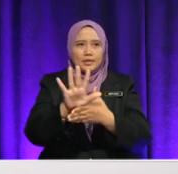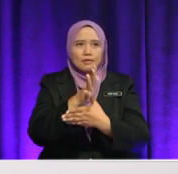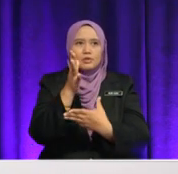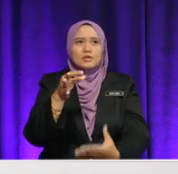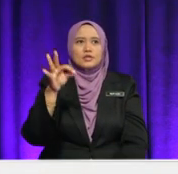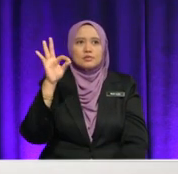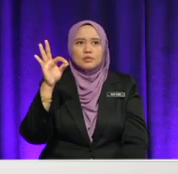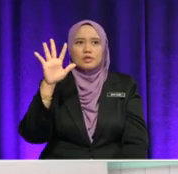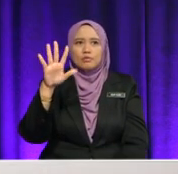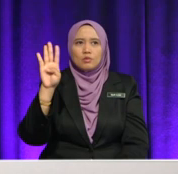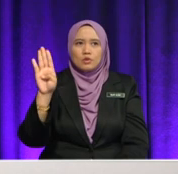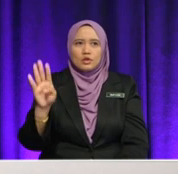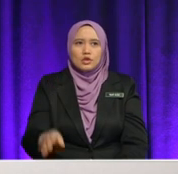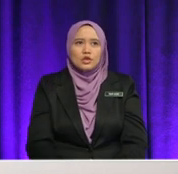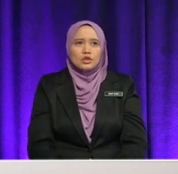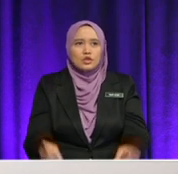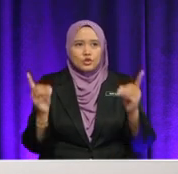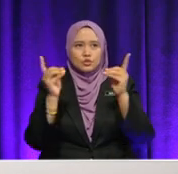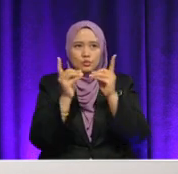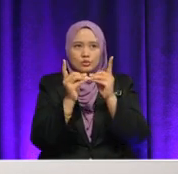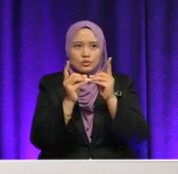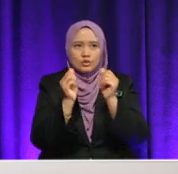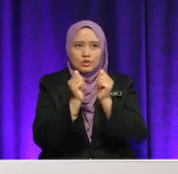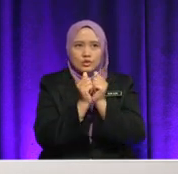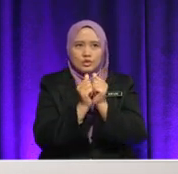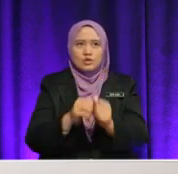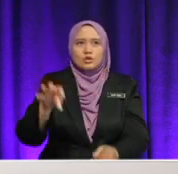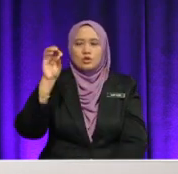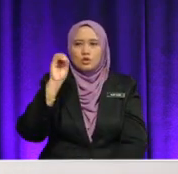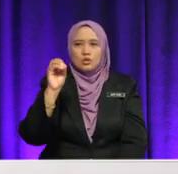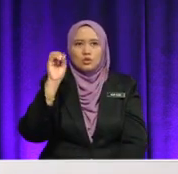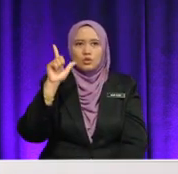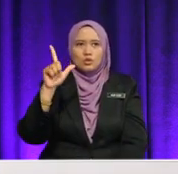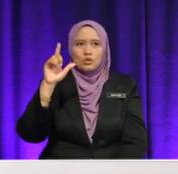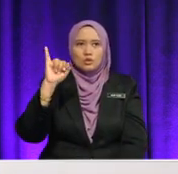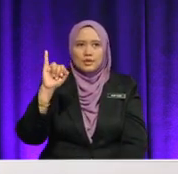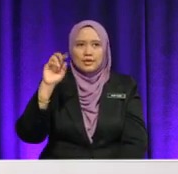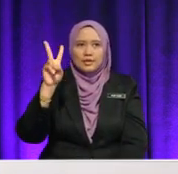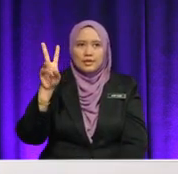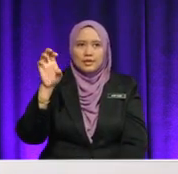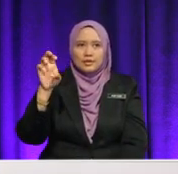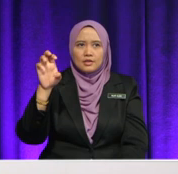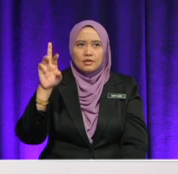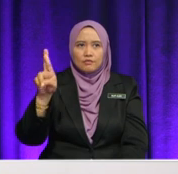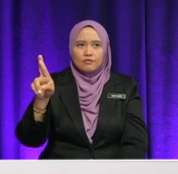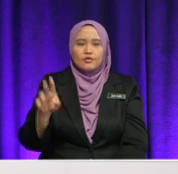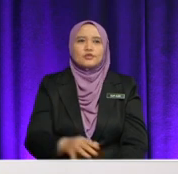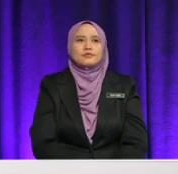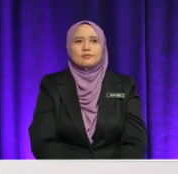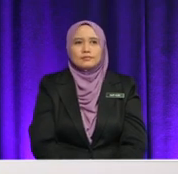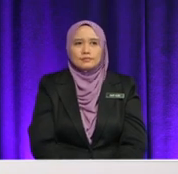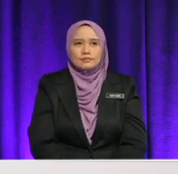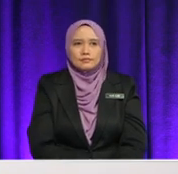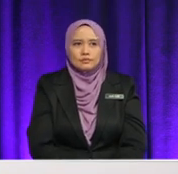Abdurrahman bertemu sekali lagi ya dengan tokoh British juga yaitu setiap tanah jajahan Perintis Olive telton